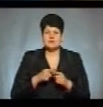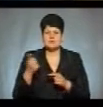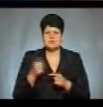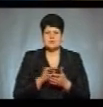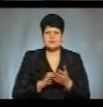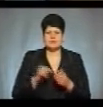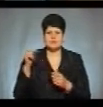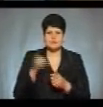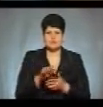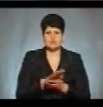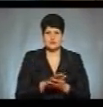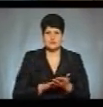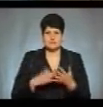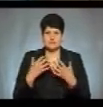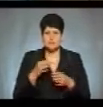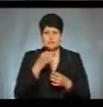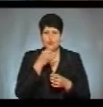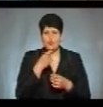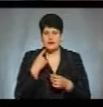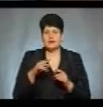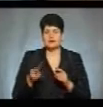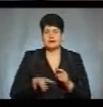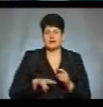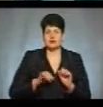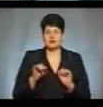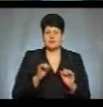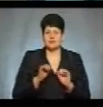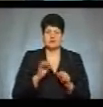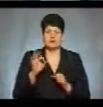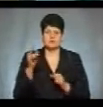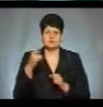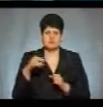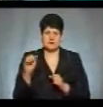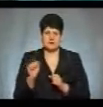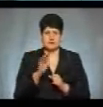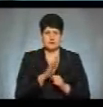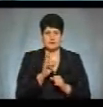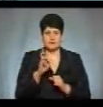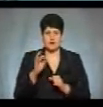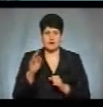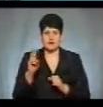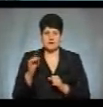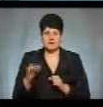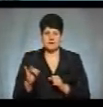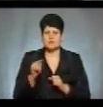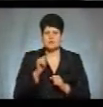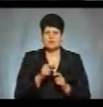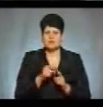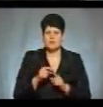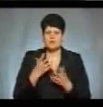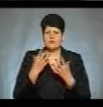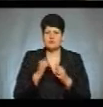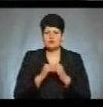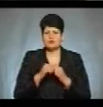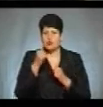близько тисячі заяв, повідомив директор департаменту соцзахисту населення облдержадміністрації Вадим Боярський. За його словами, в день з кожного